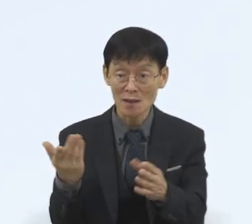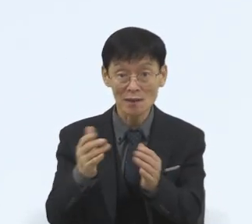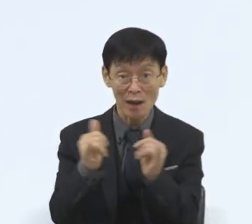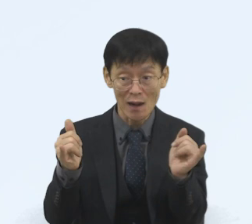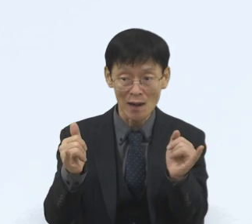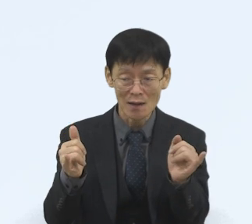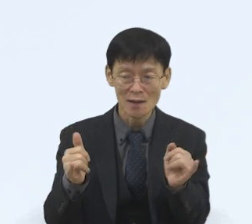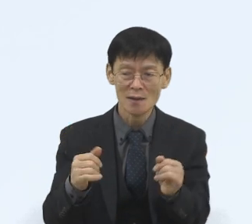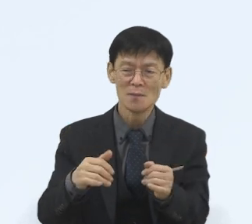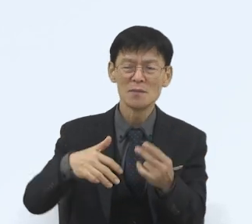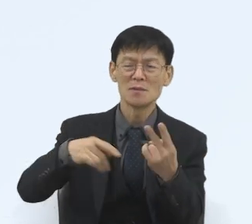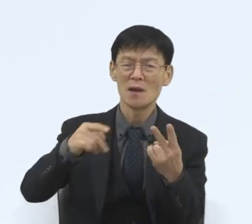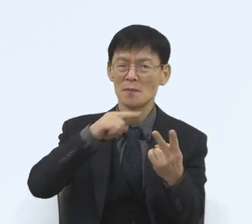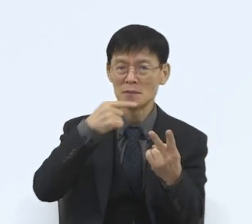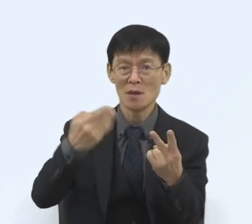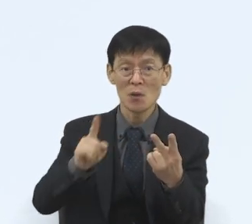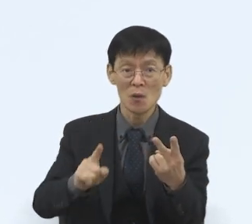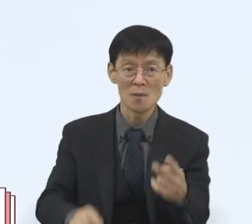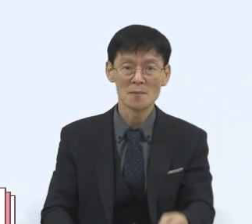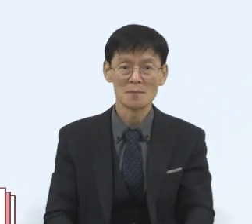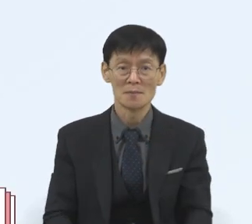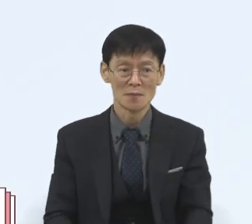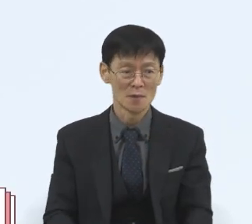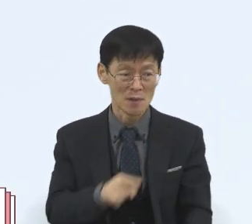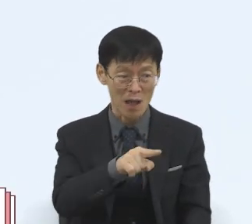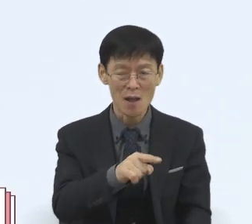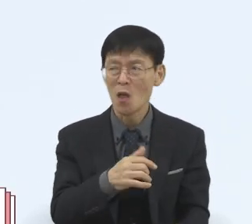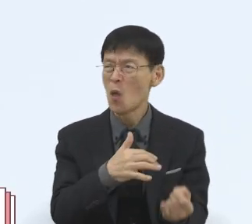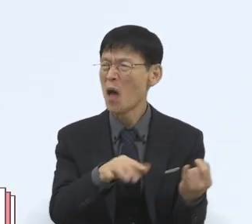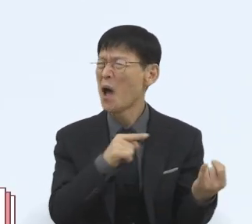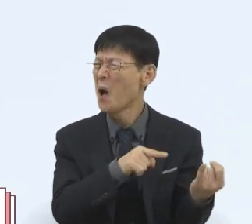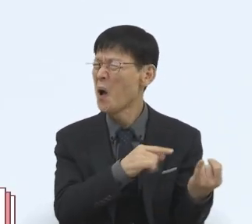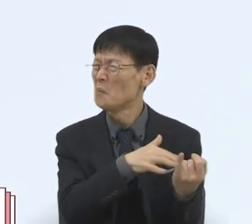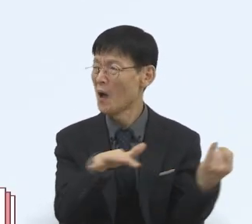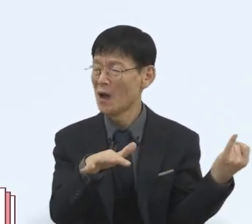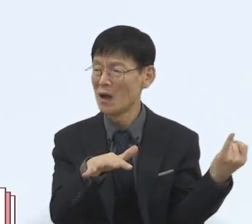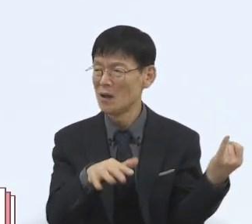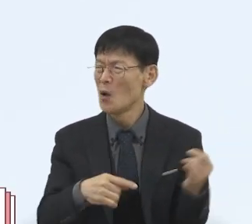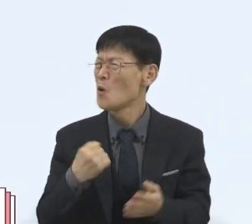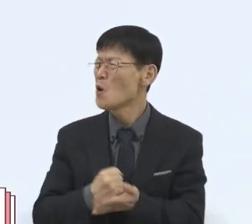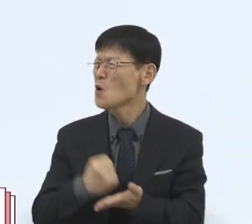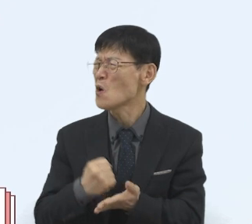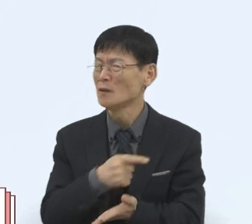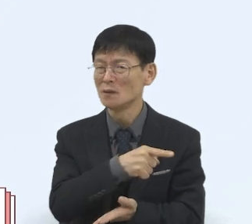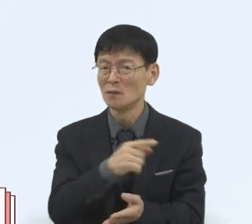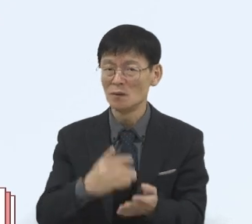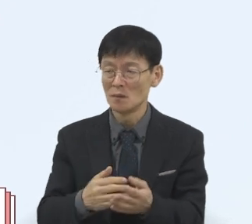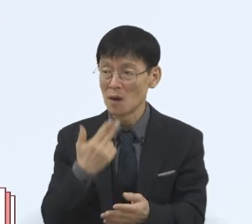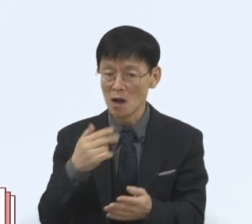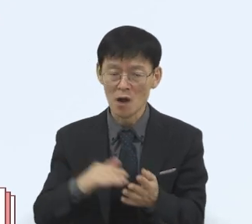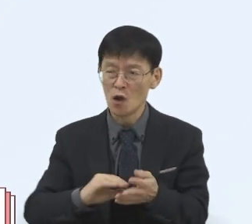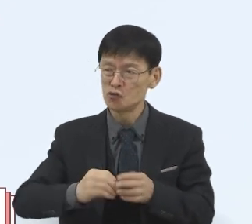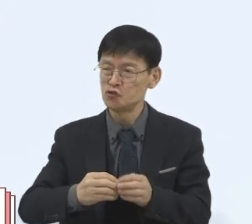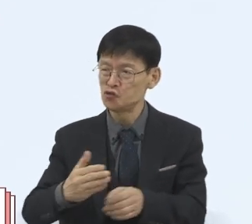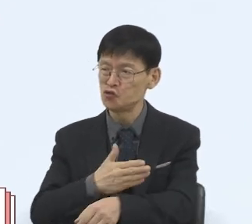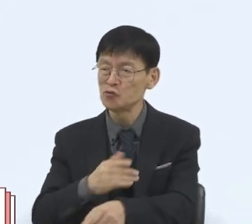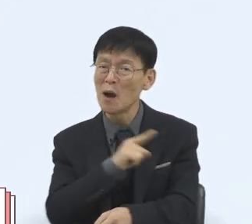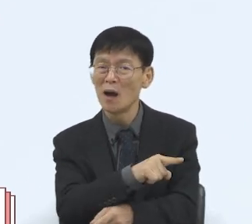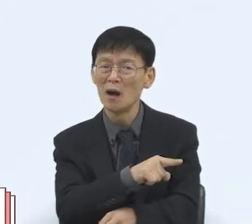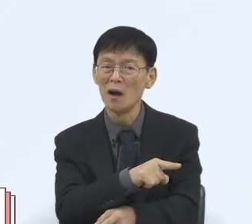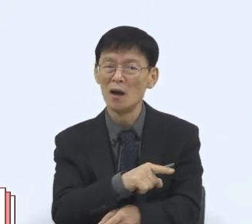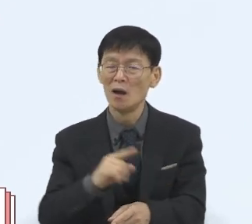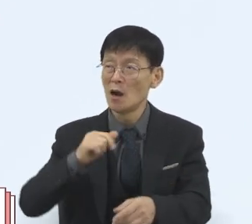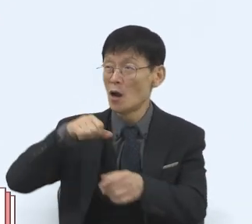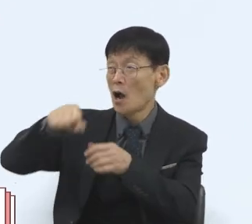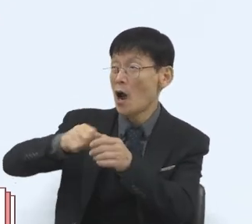마지막으로 동료들이 하는 2차 피해 내용은 피해자를 왕따시키거나 뒷담화하고 없는 말을 지어내거나